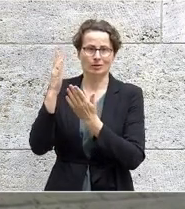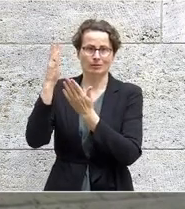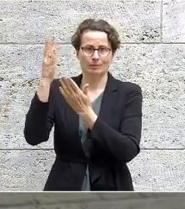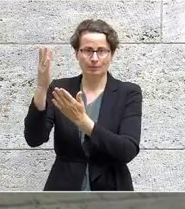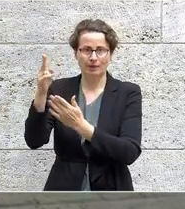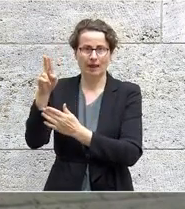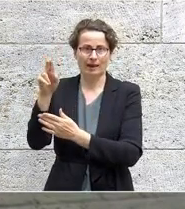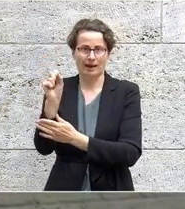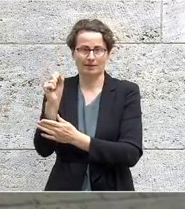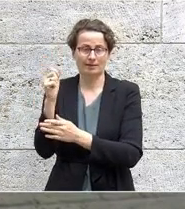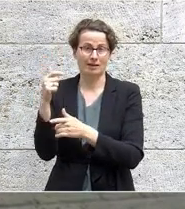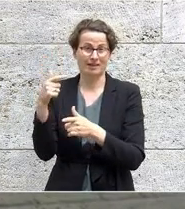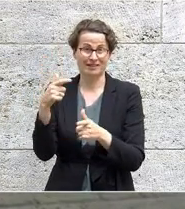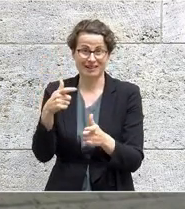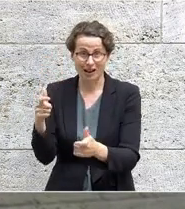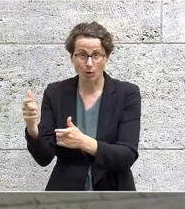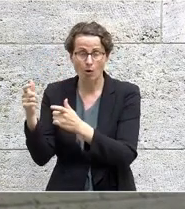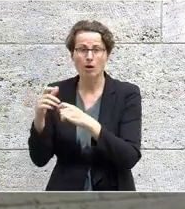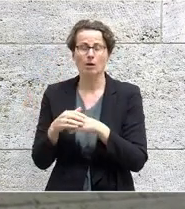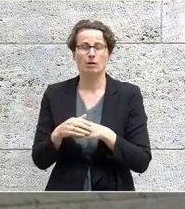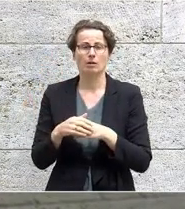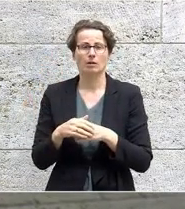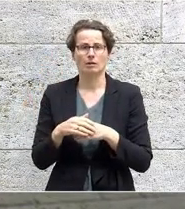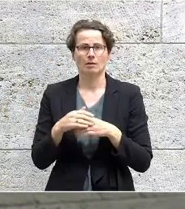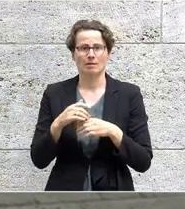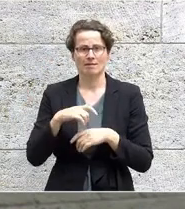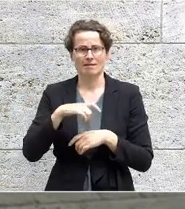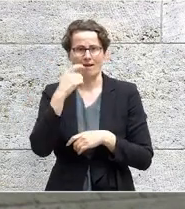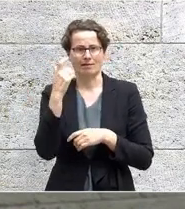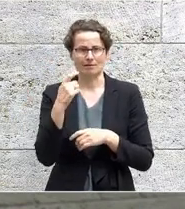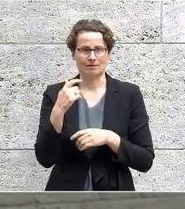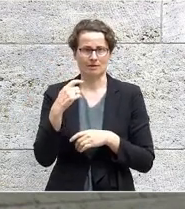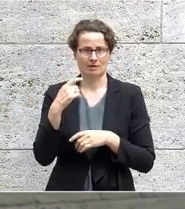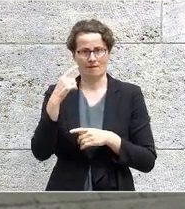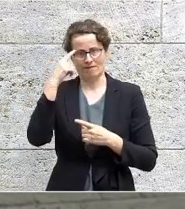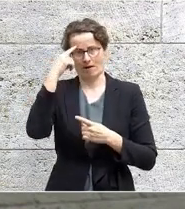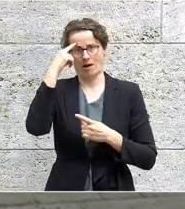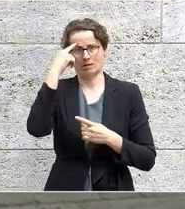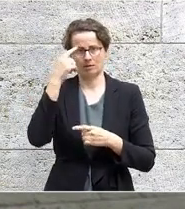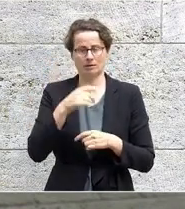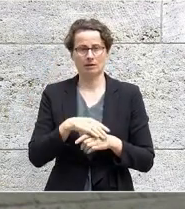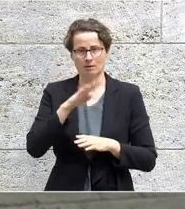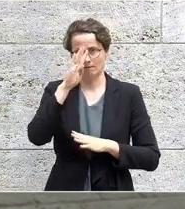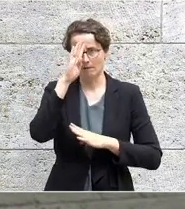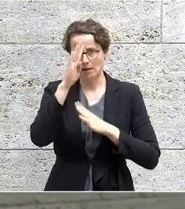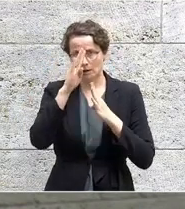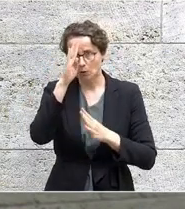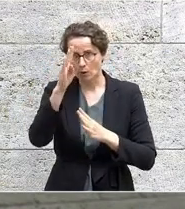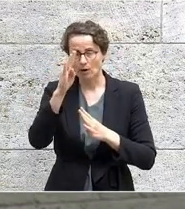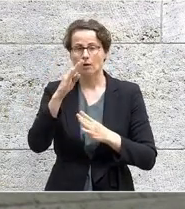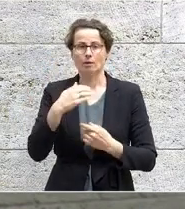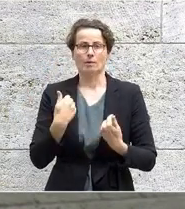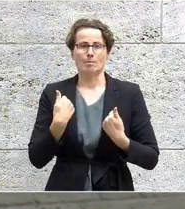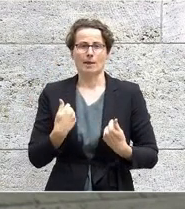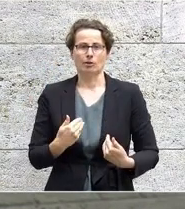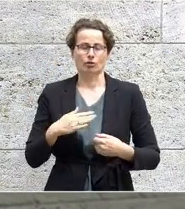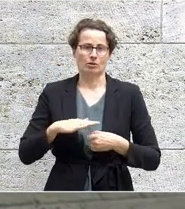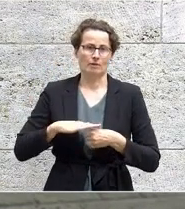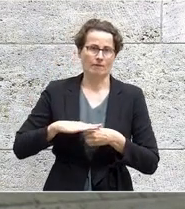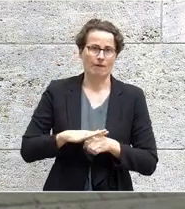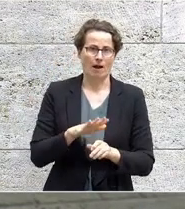dem Rassenwahn, der Willkür und der menschenverachtenden